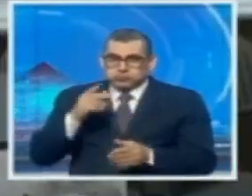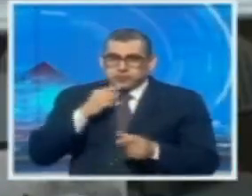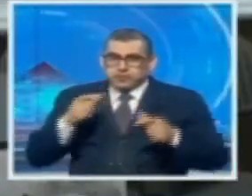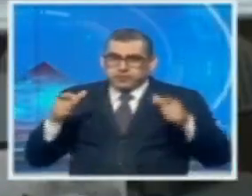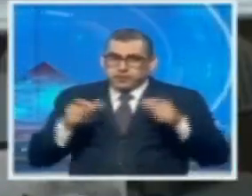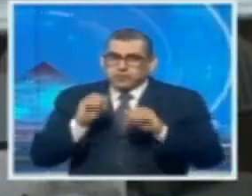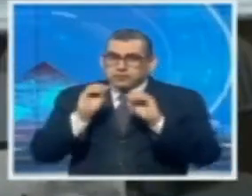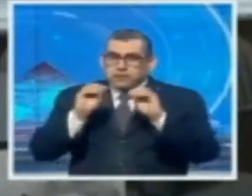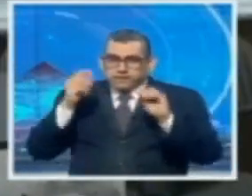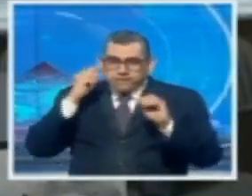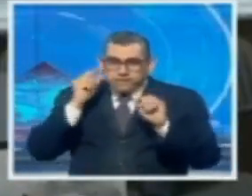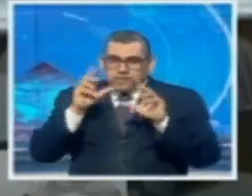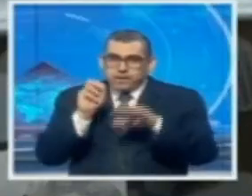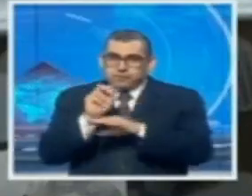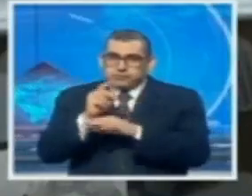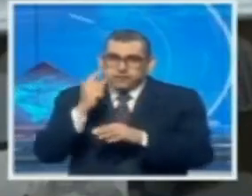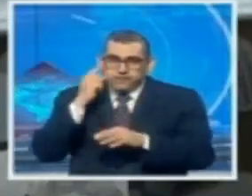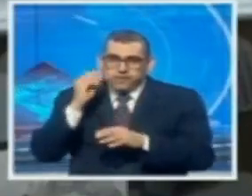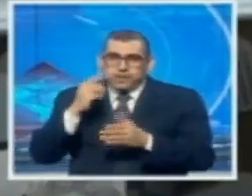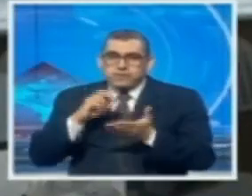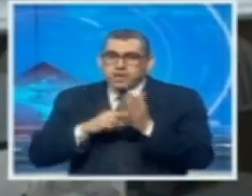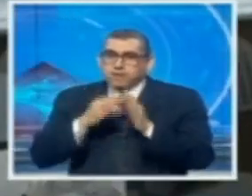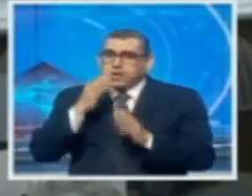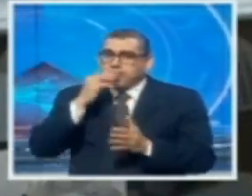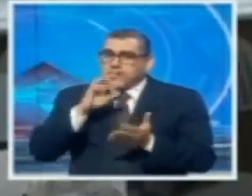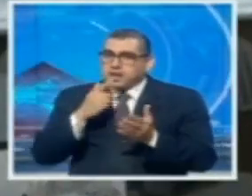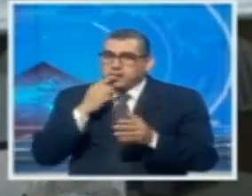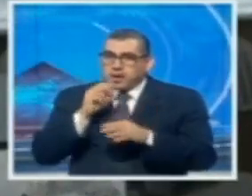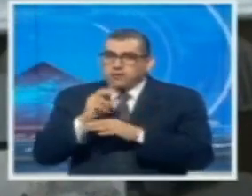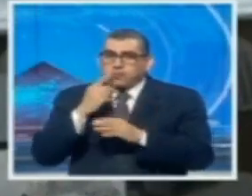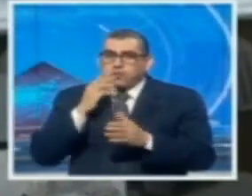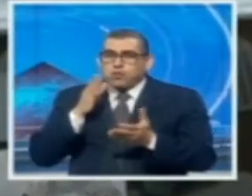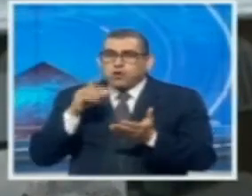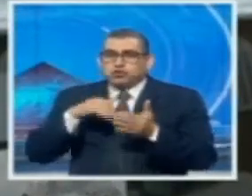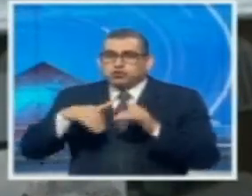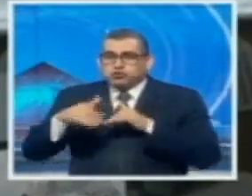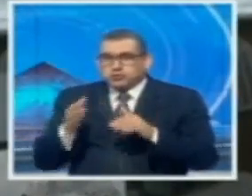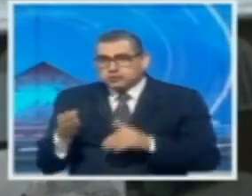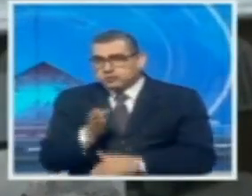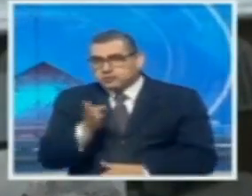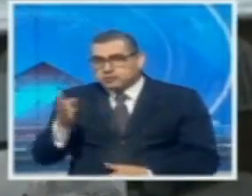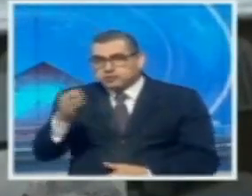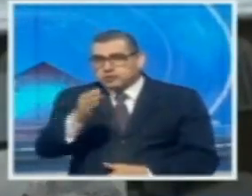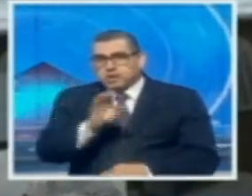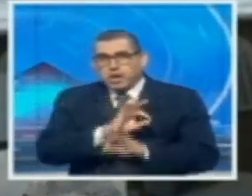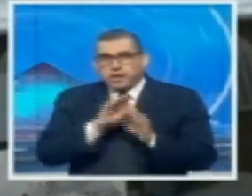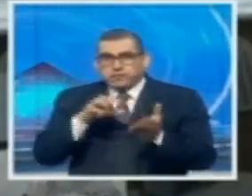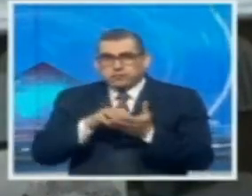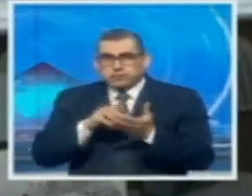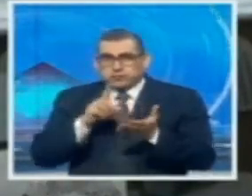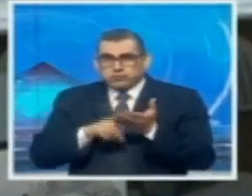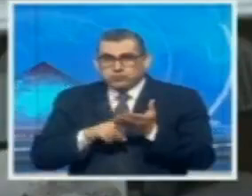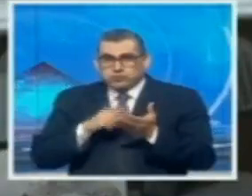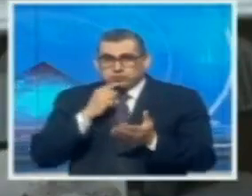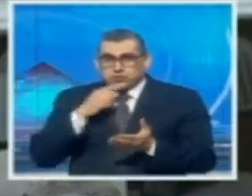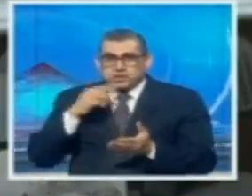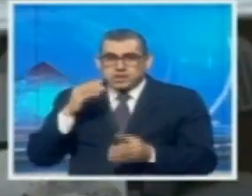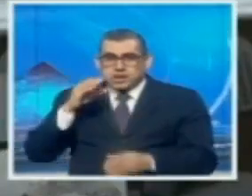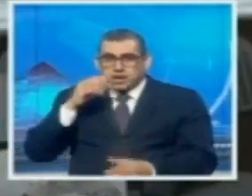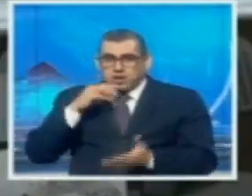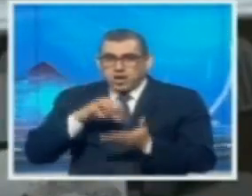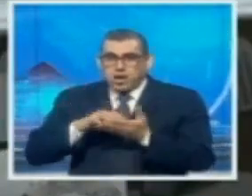عشان نعرفهم بالحمله واهميه الحمله، بنبلغ كل الاماكن المنوط اللي احنا هنروح ليها زي الكنائس،